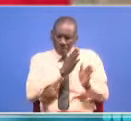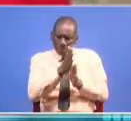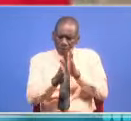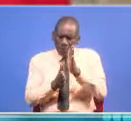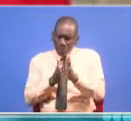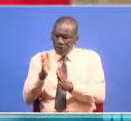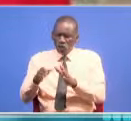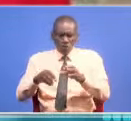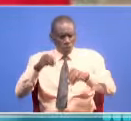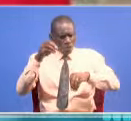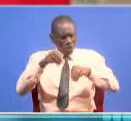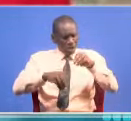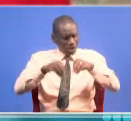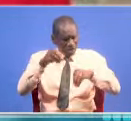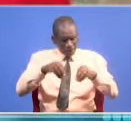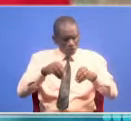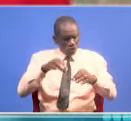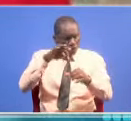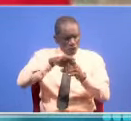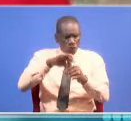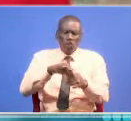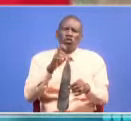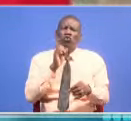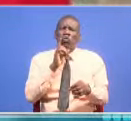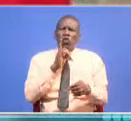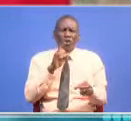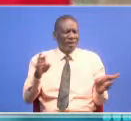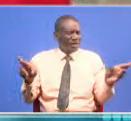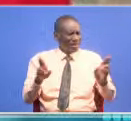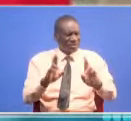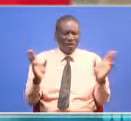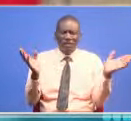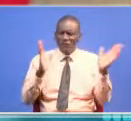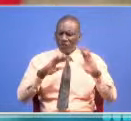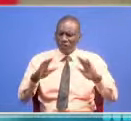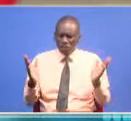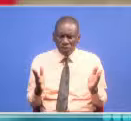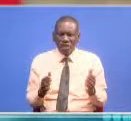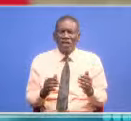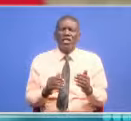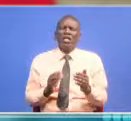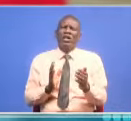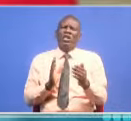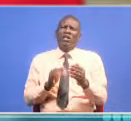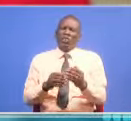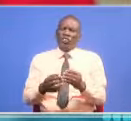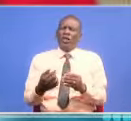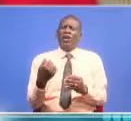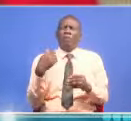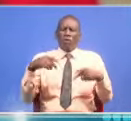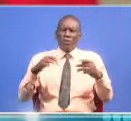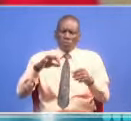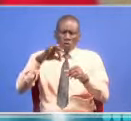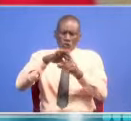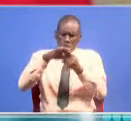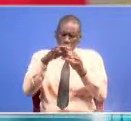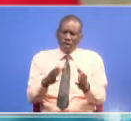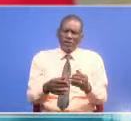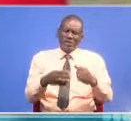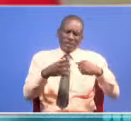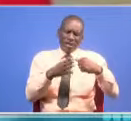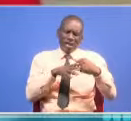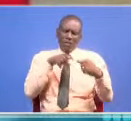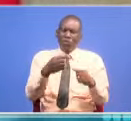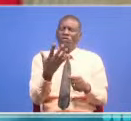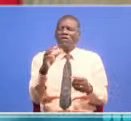ya shughuli ya kupiga kura hapo kesho yamekamilika. Jumla ya wapiga kura watakao shiriki ni